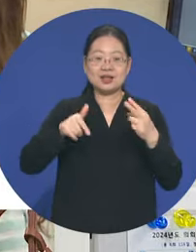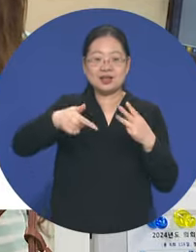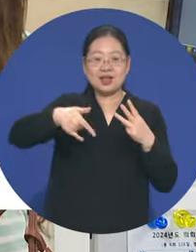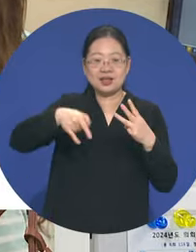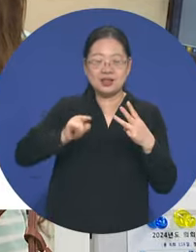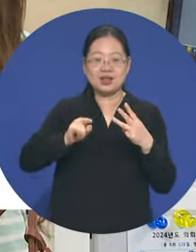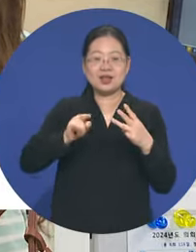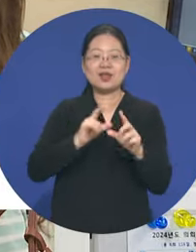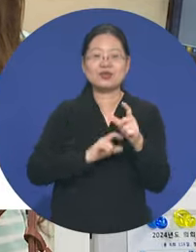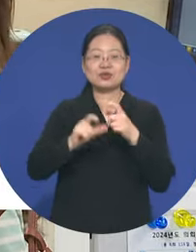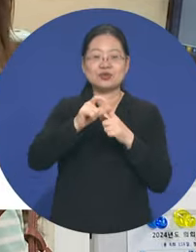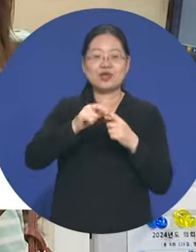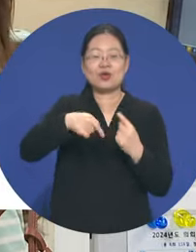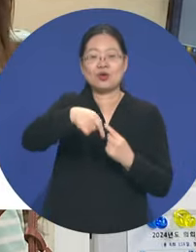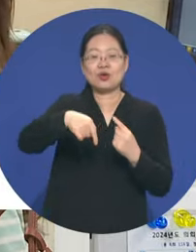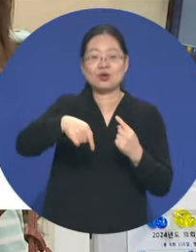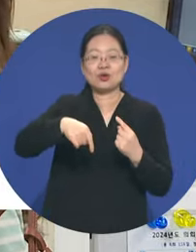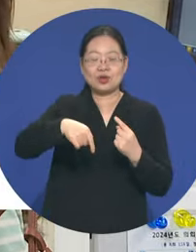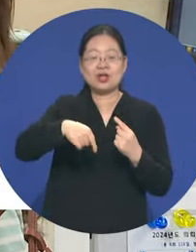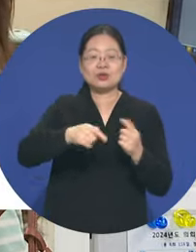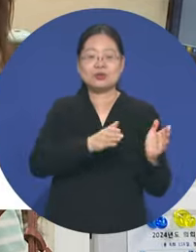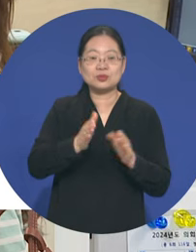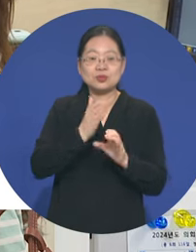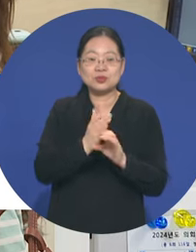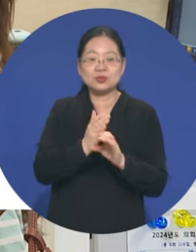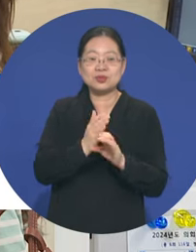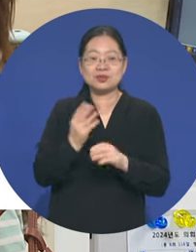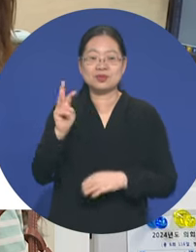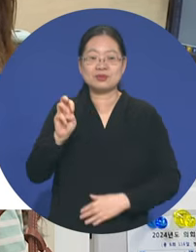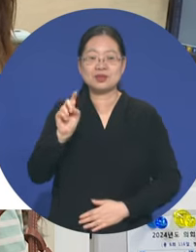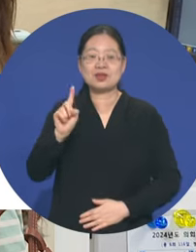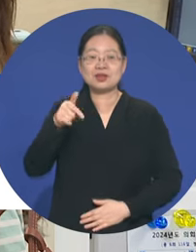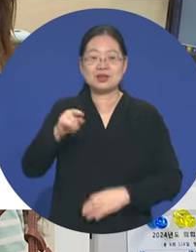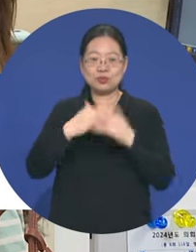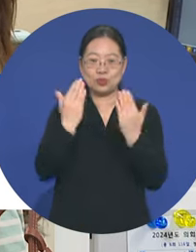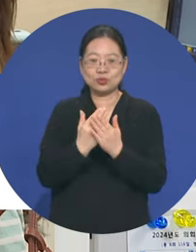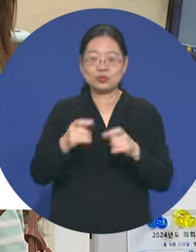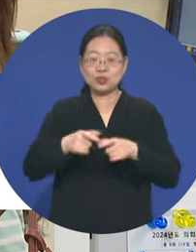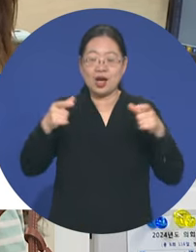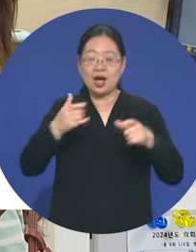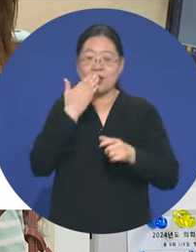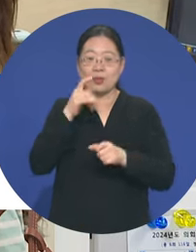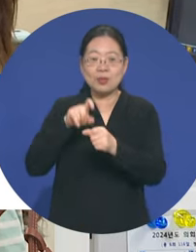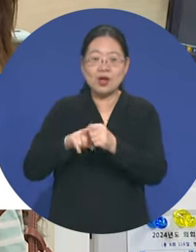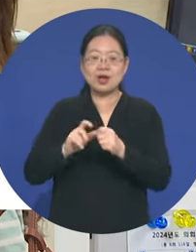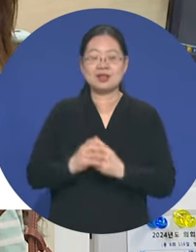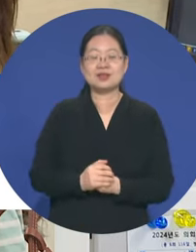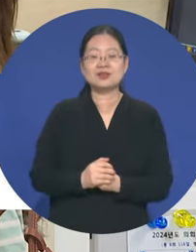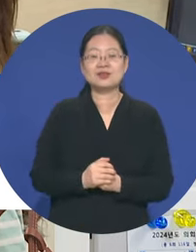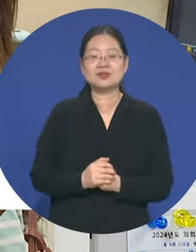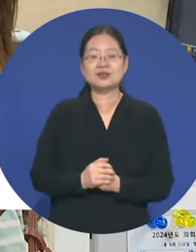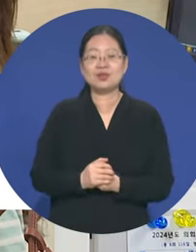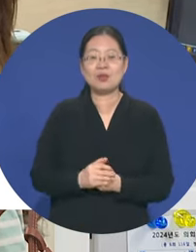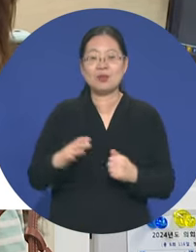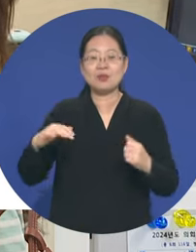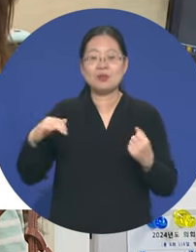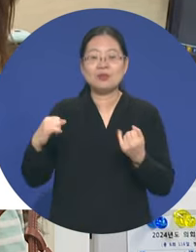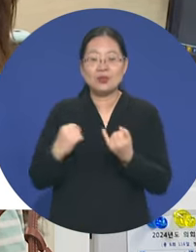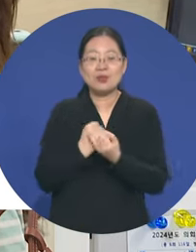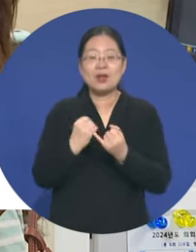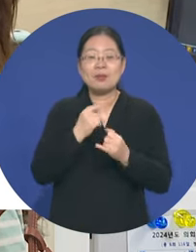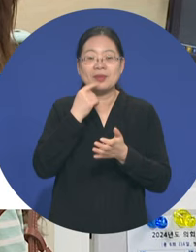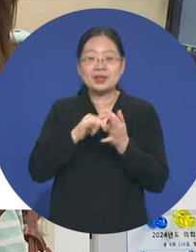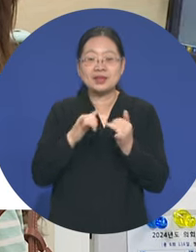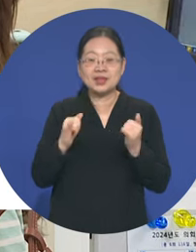추가 운영할 계획이고요. 그리고 31개 시군 확대를 목표로 하고 있습니다. 젠더폭력 피해자들이 한 분도